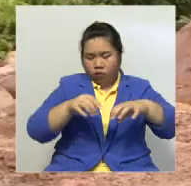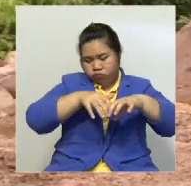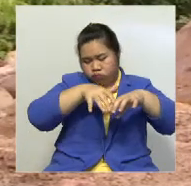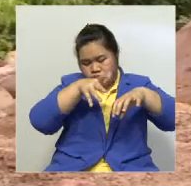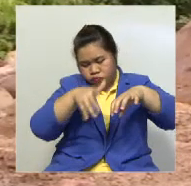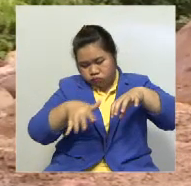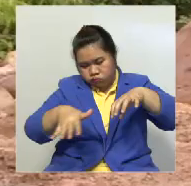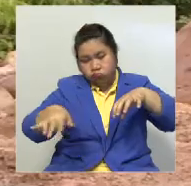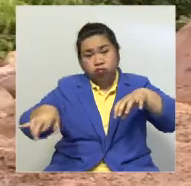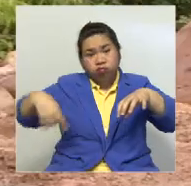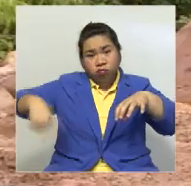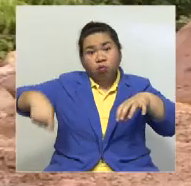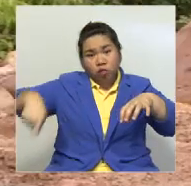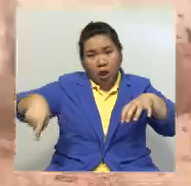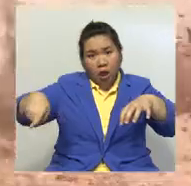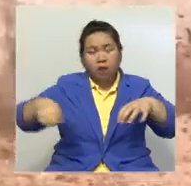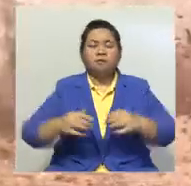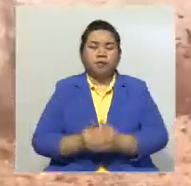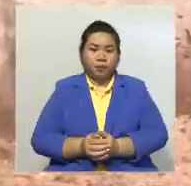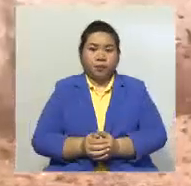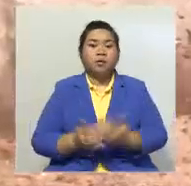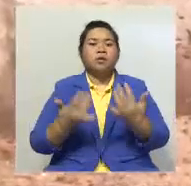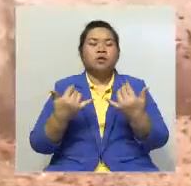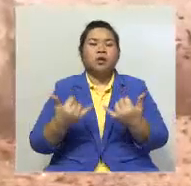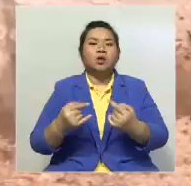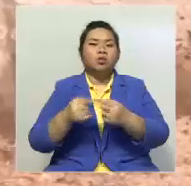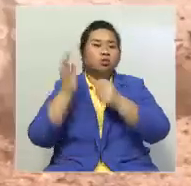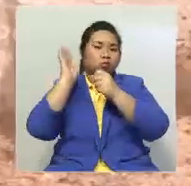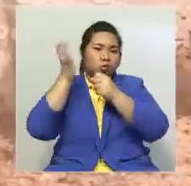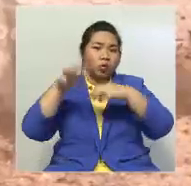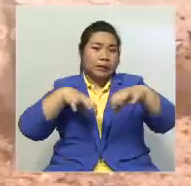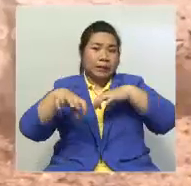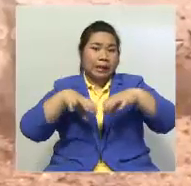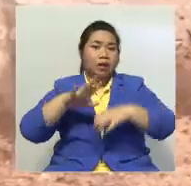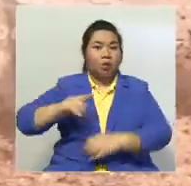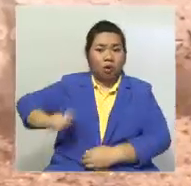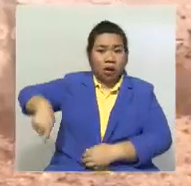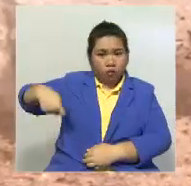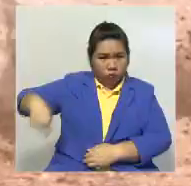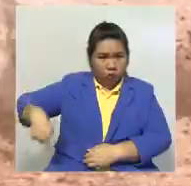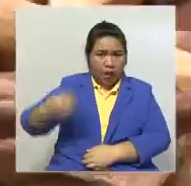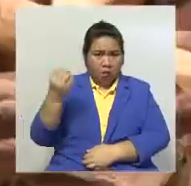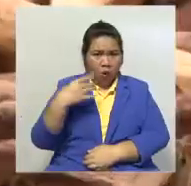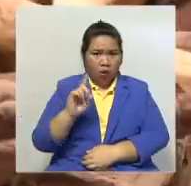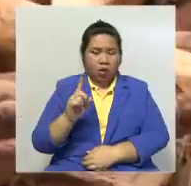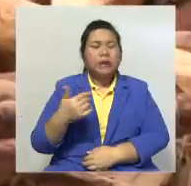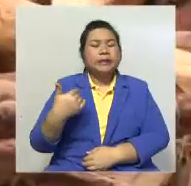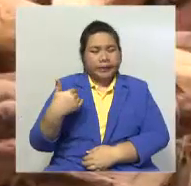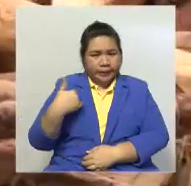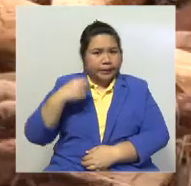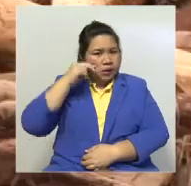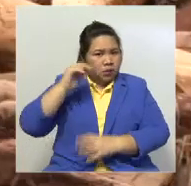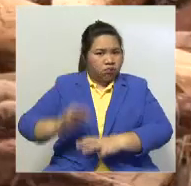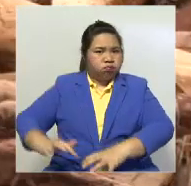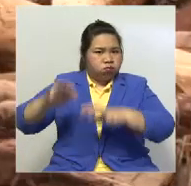น้ำต่อไปโดยเคียววีโฆษกคณะกรรมการบริหารจัดการภัยพิบัติของกัมพูชาบอกมาแล้วนะคะว่าตอนนี้มีน้ำท่ว